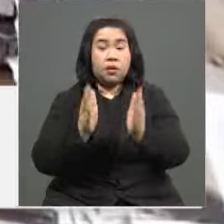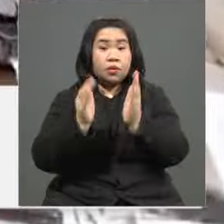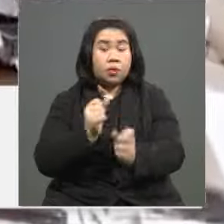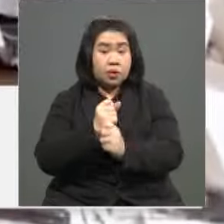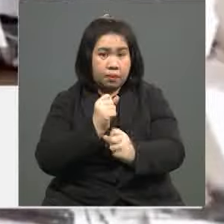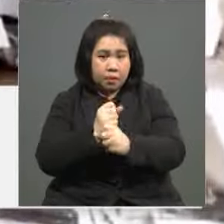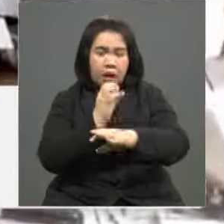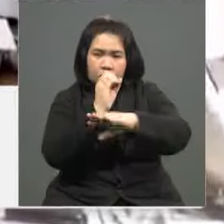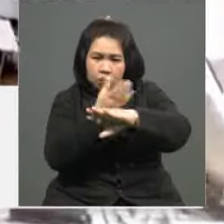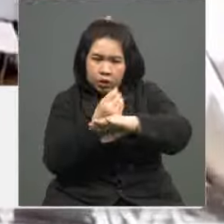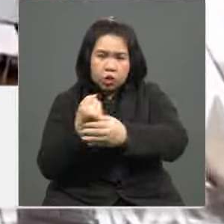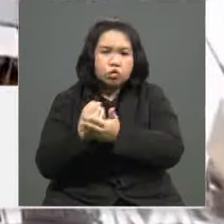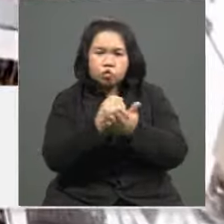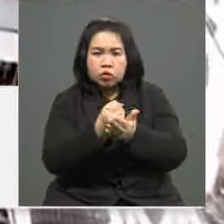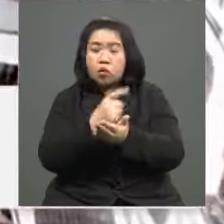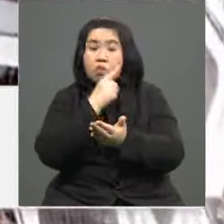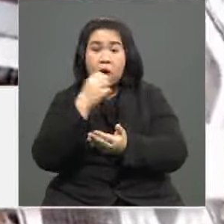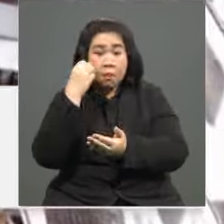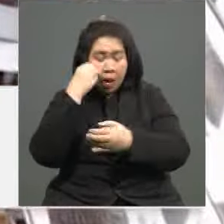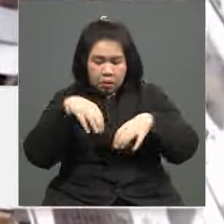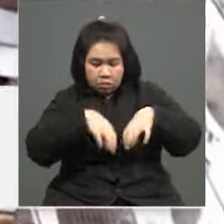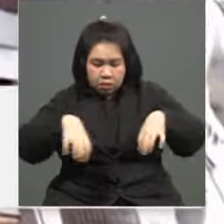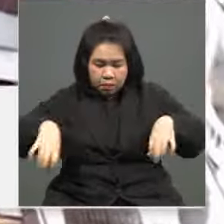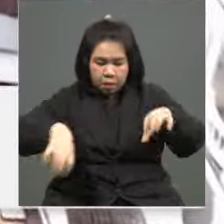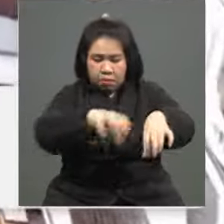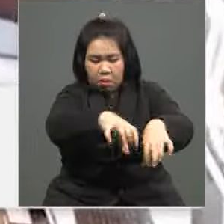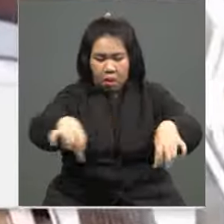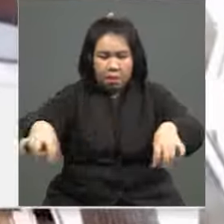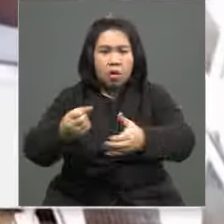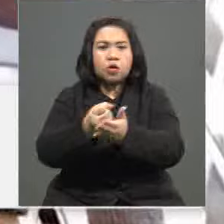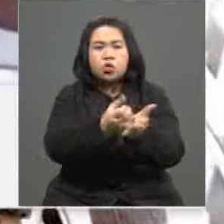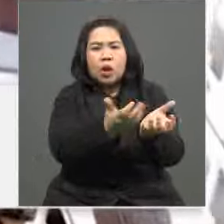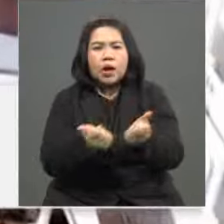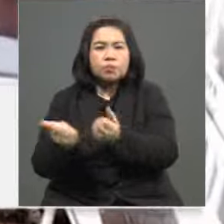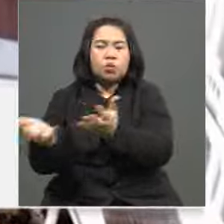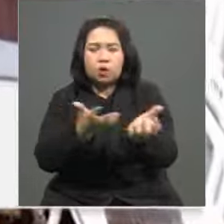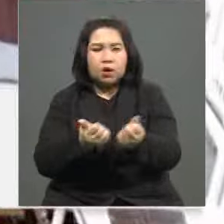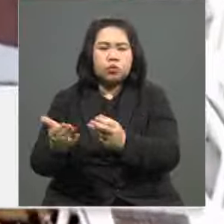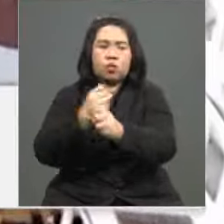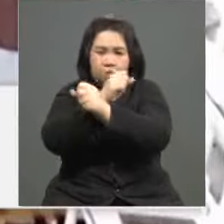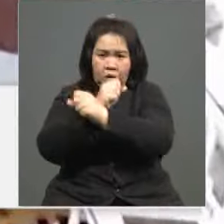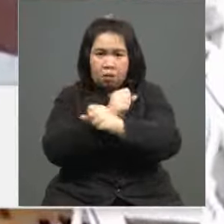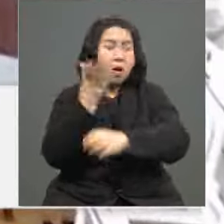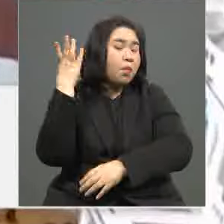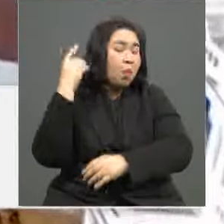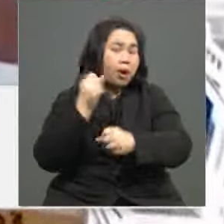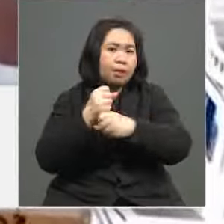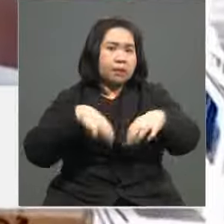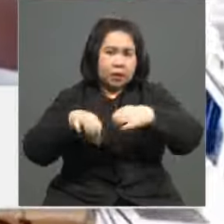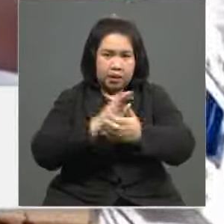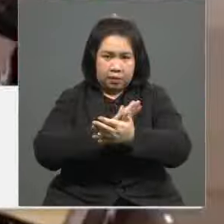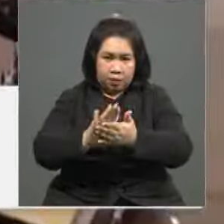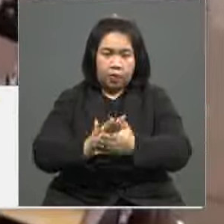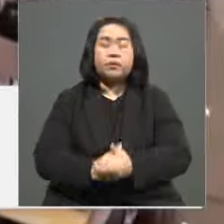สมัครก็ได้ช่วยเหลือประชาชนที่อาศัยอยู่ที่ริม 2ฝั่งถนนให้ไปยังพื้นที่ปลอดภัยแล้วตั้งแต่ช่วงเย็นวานนี้ทางด้านองค์กรปก